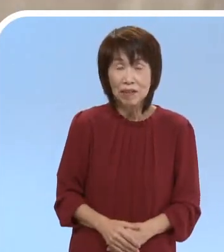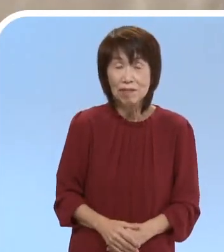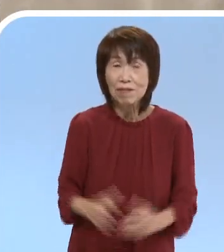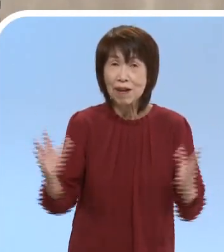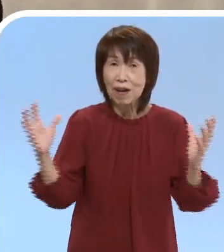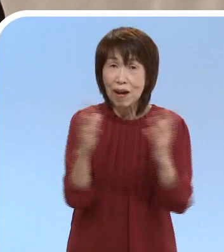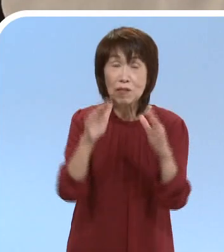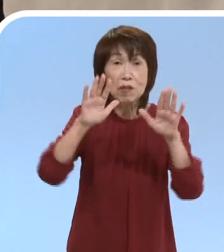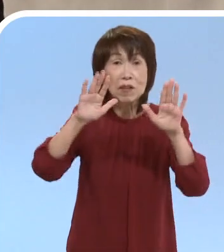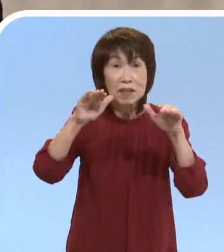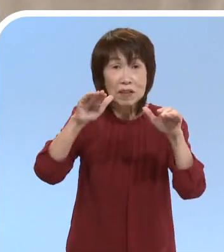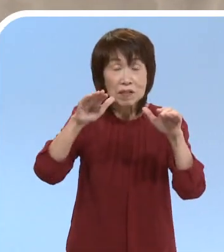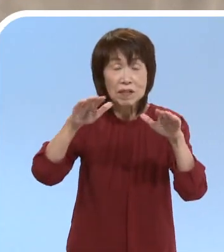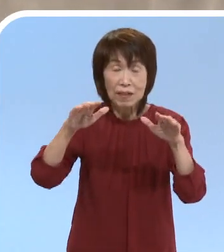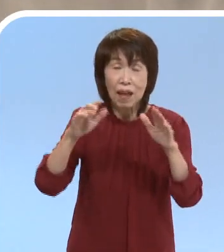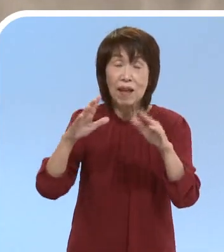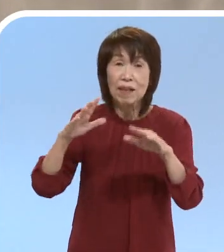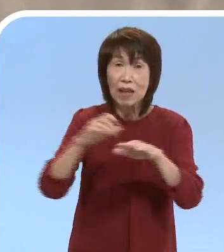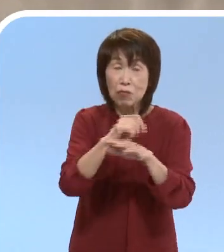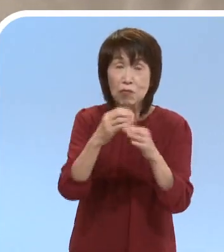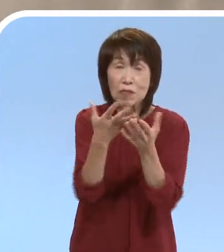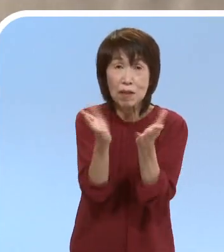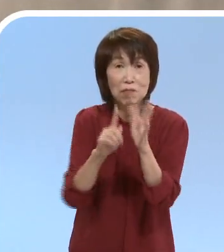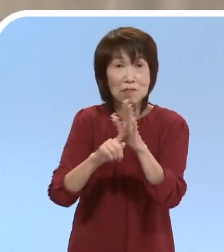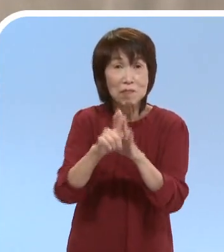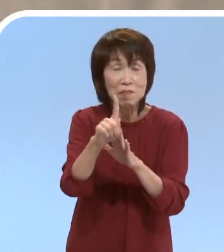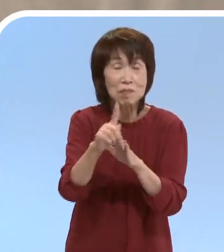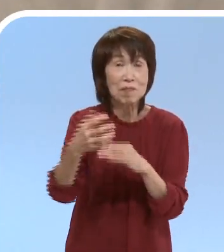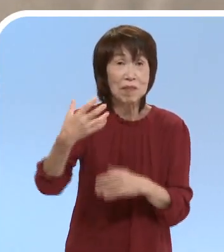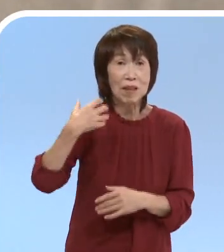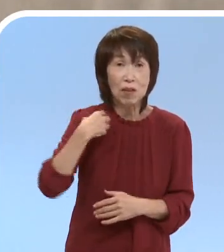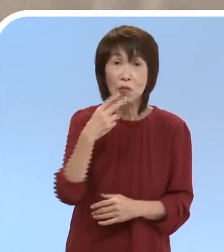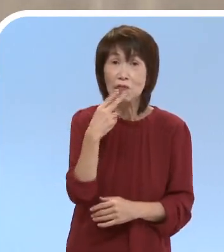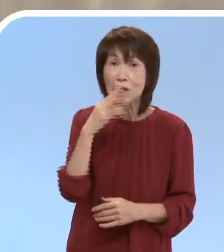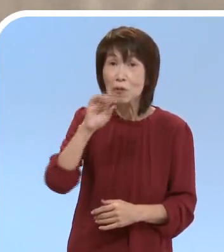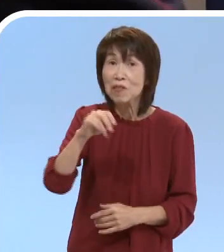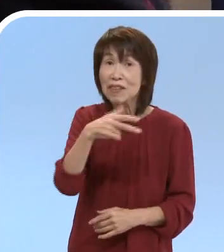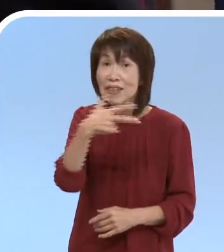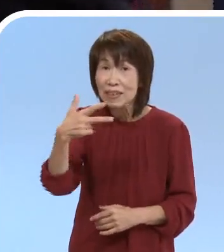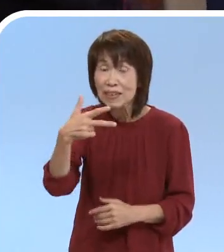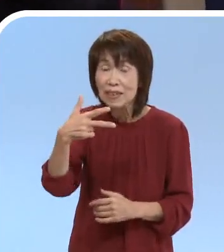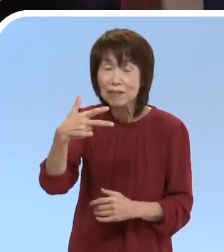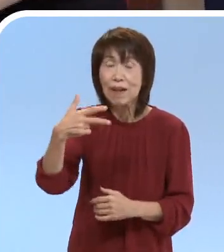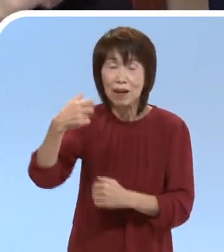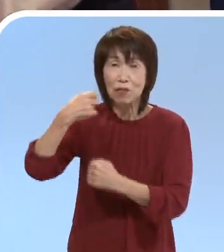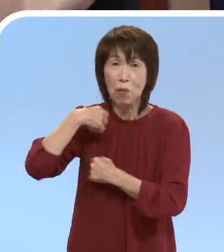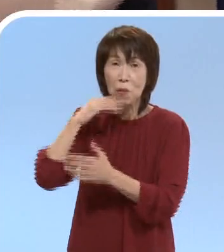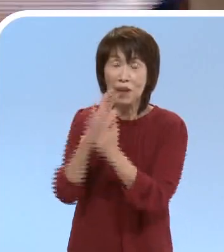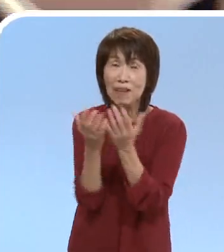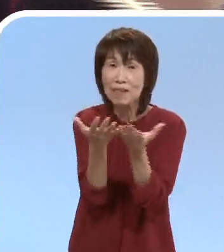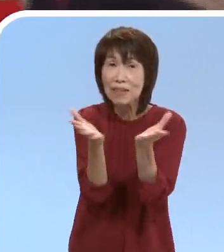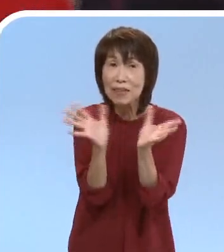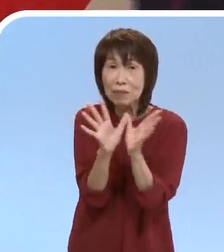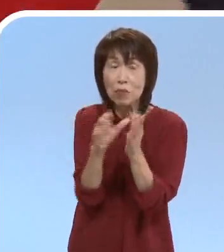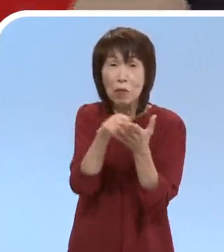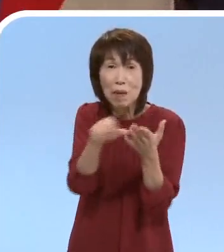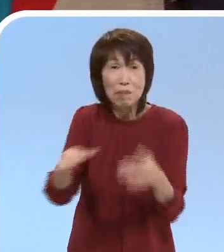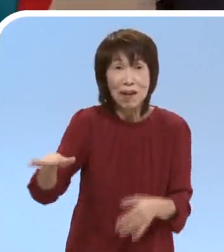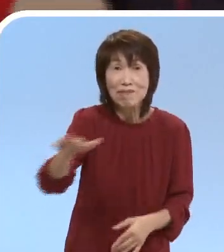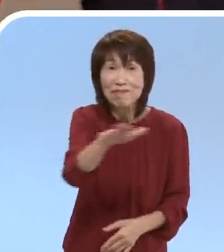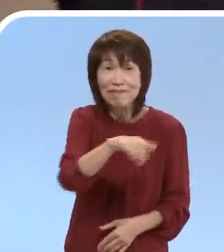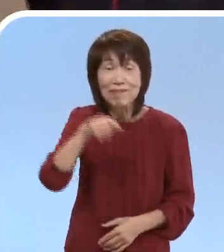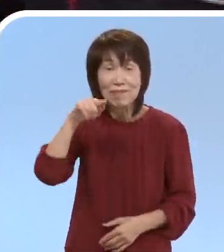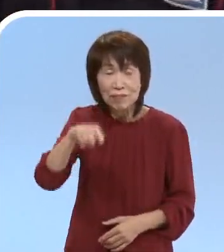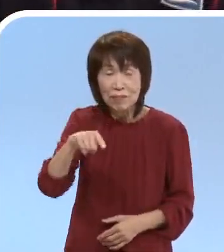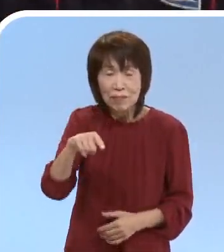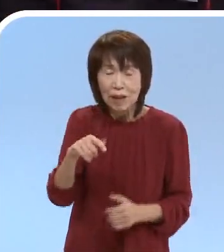結団式で選手団の団長を務める斉藤知事は、チーム兵庫の一員としてスポーツを通し